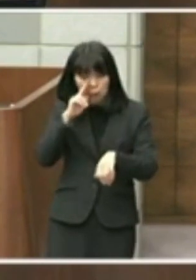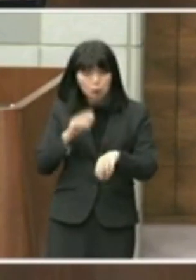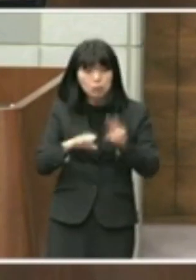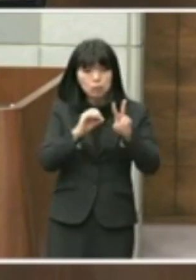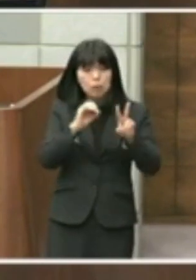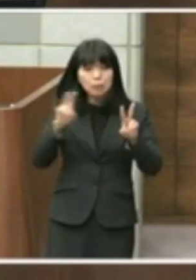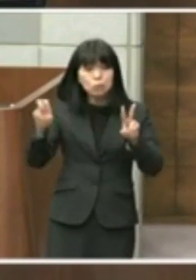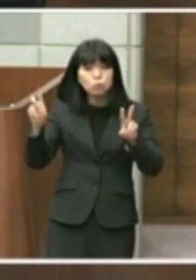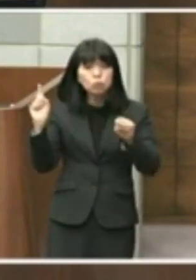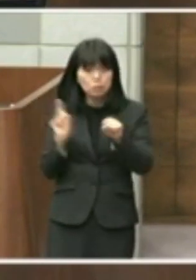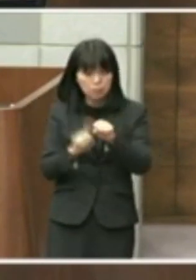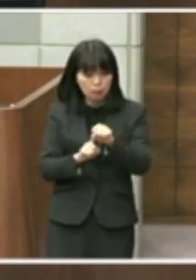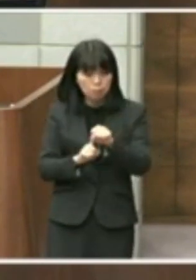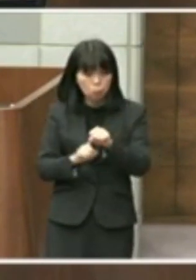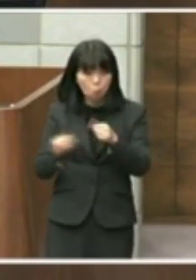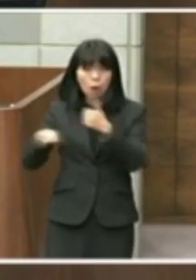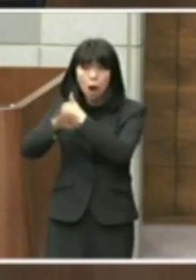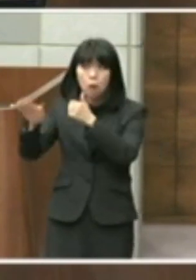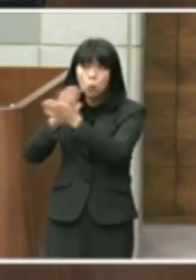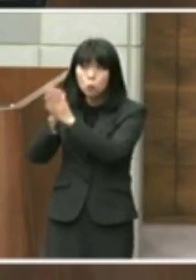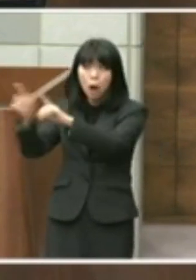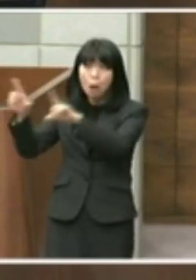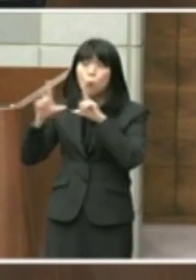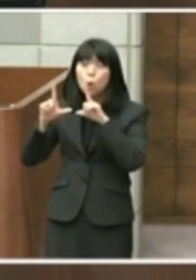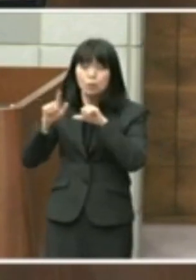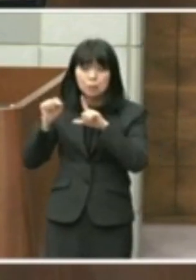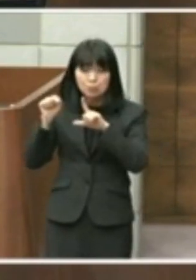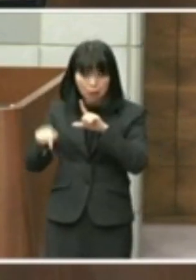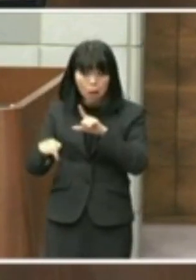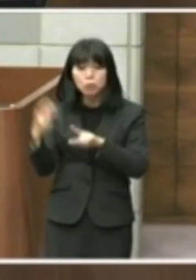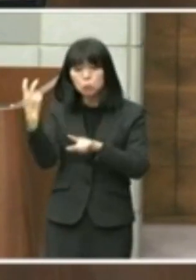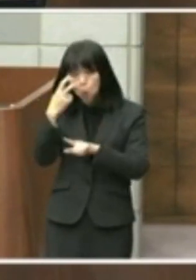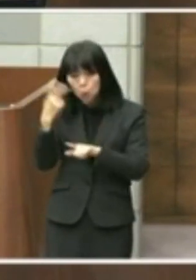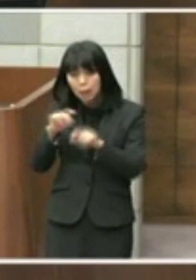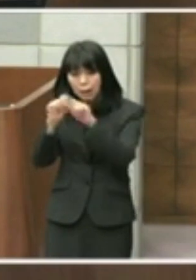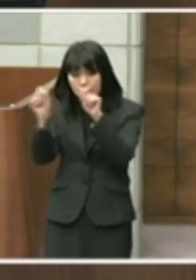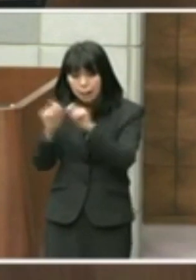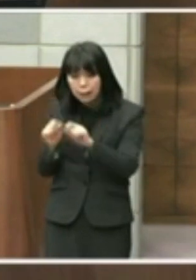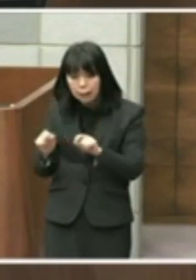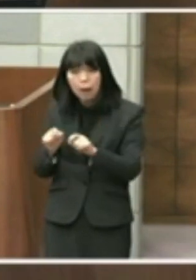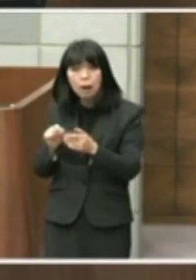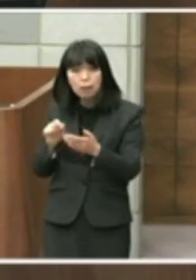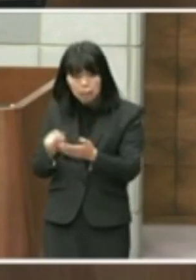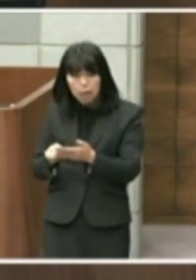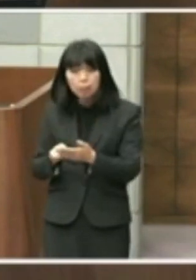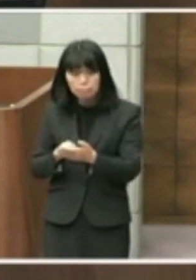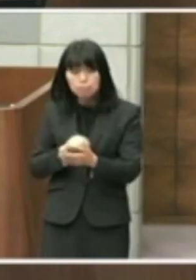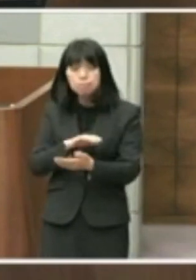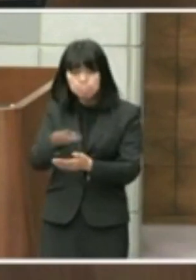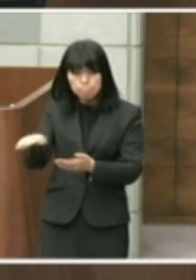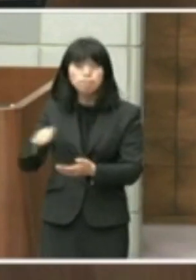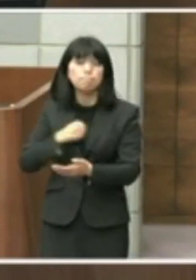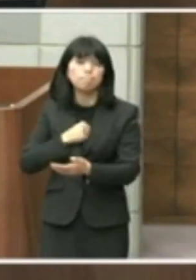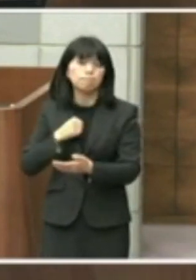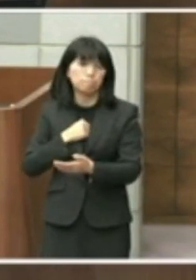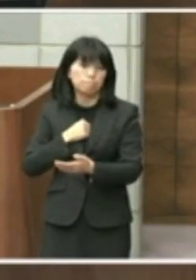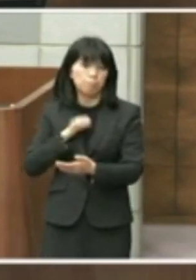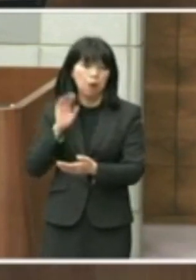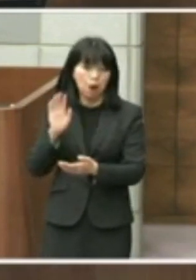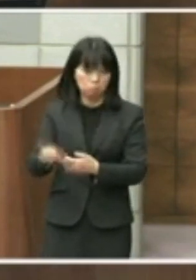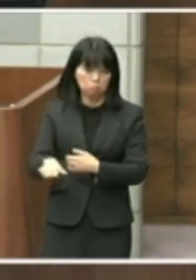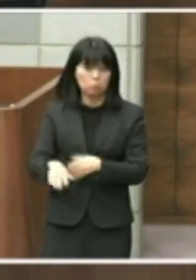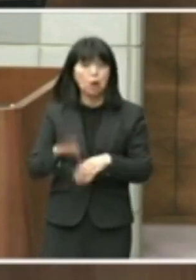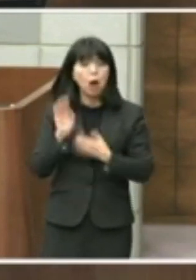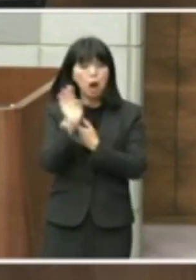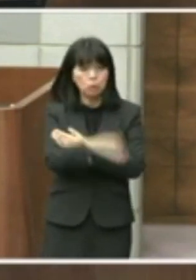2020年に環境省が発表した同省調査結果により広く知られるところとなりました。以後